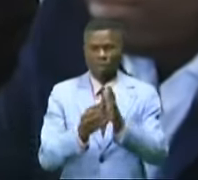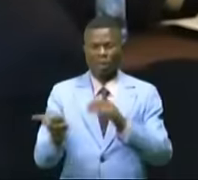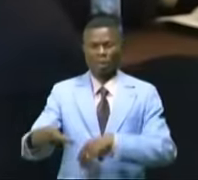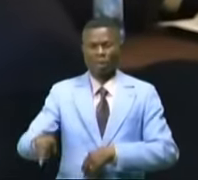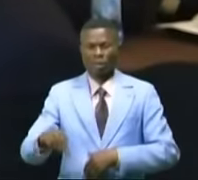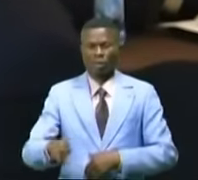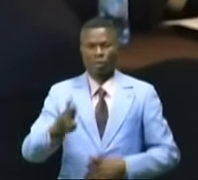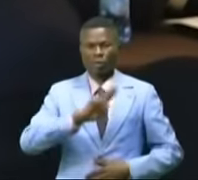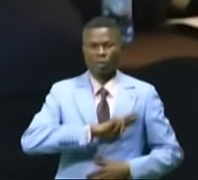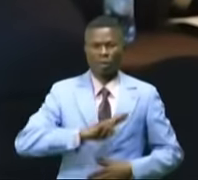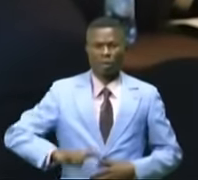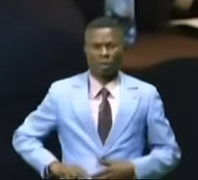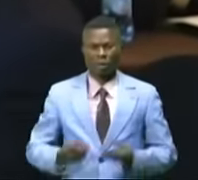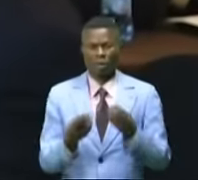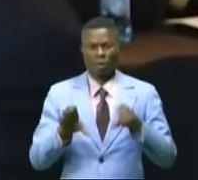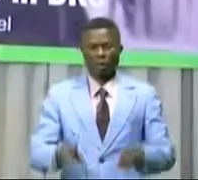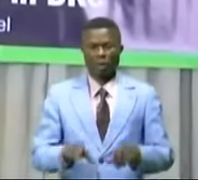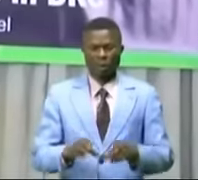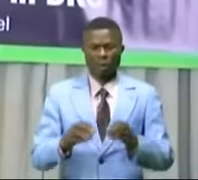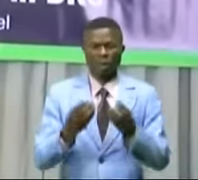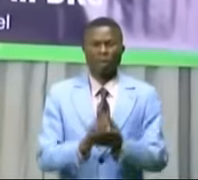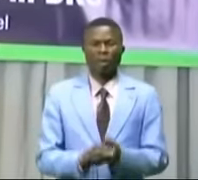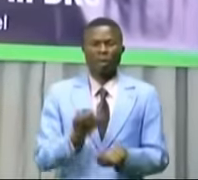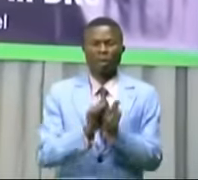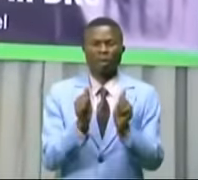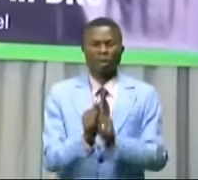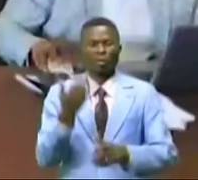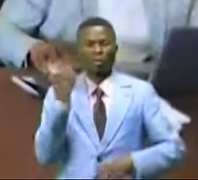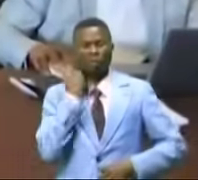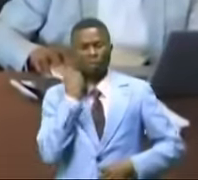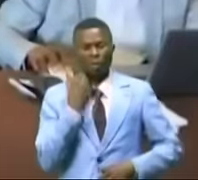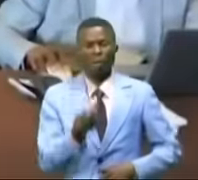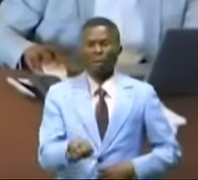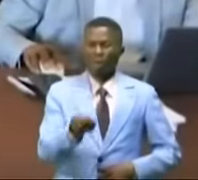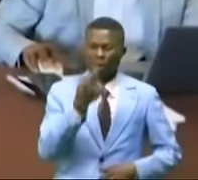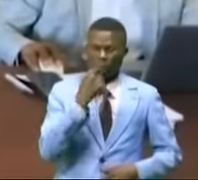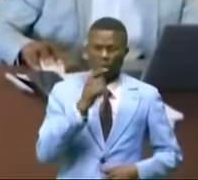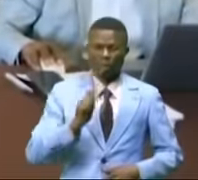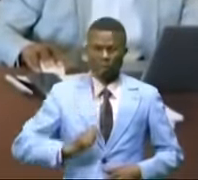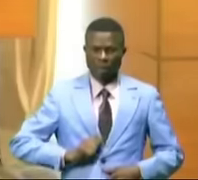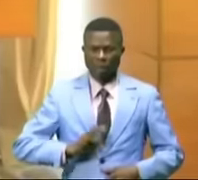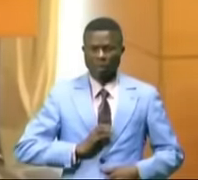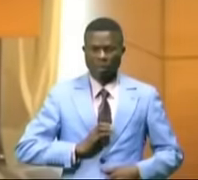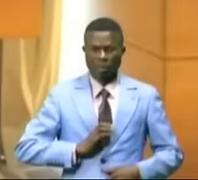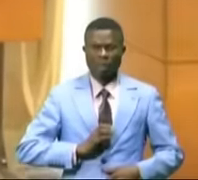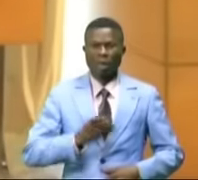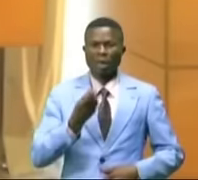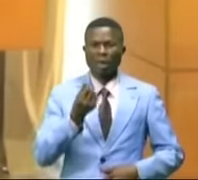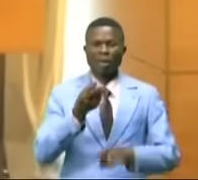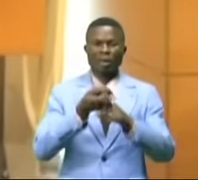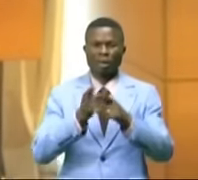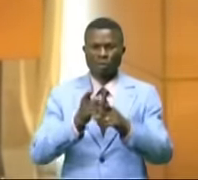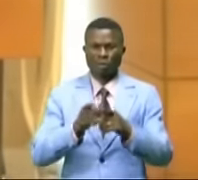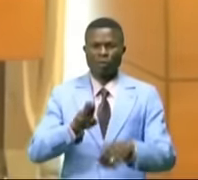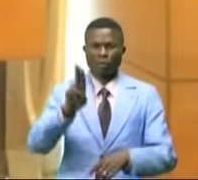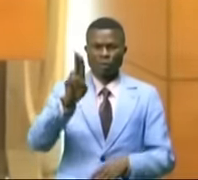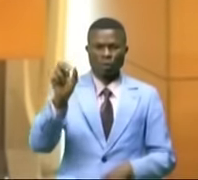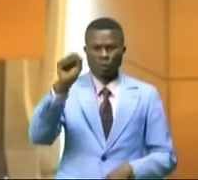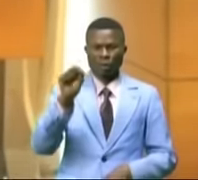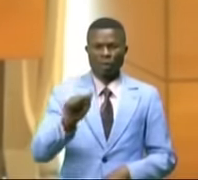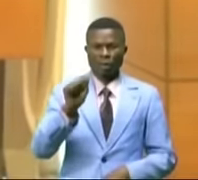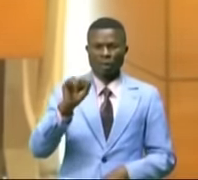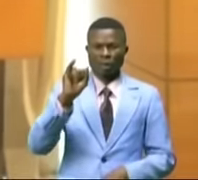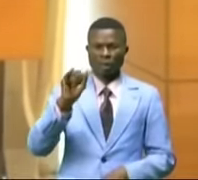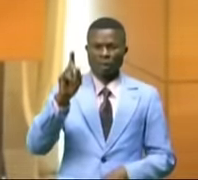République démocratique du Congo sur les traitements de la tuberculose grâce à l'accompagnement financier de l'USAID. Docteur Henriette